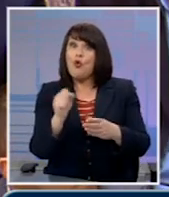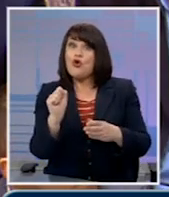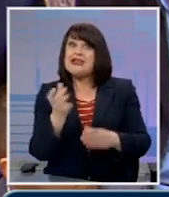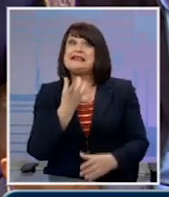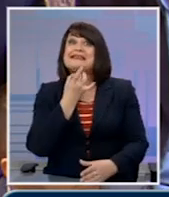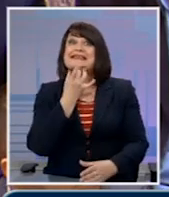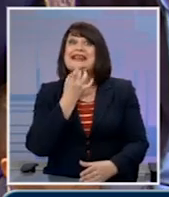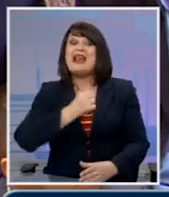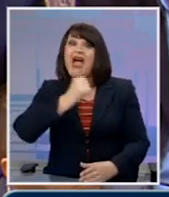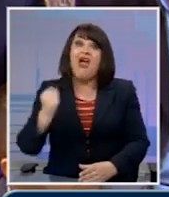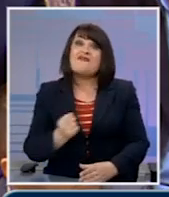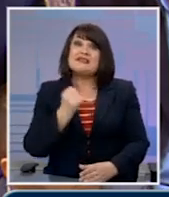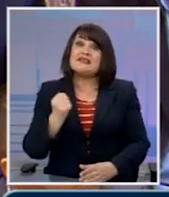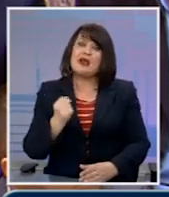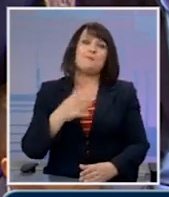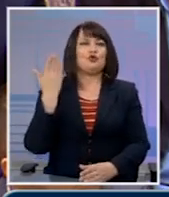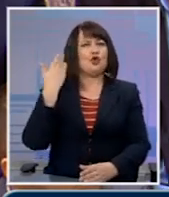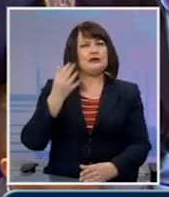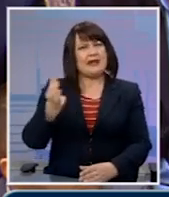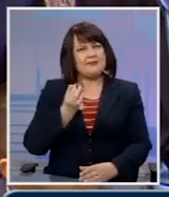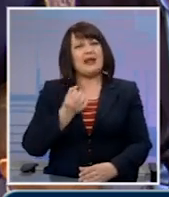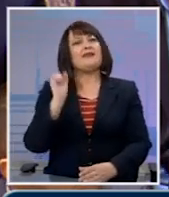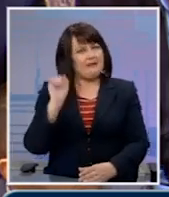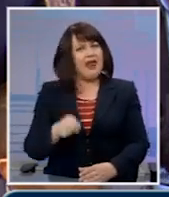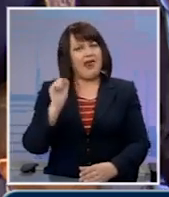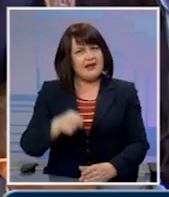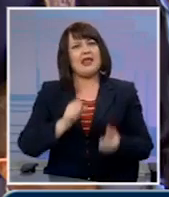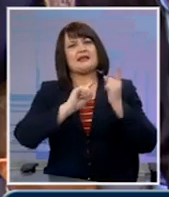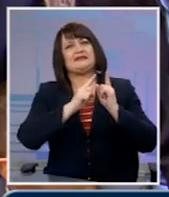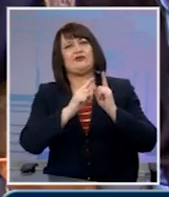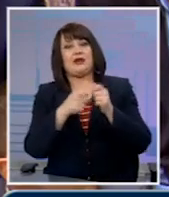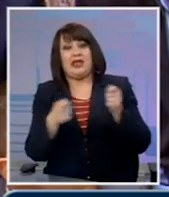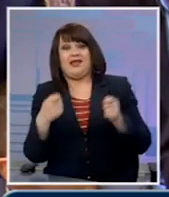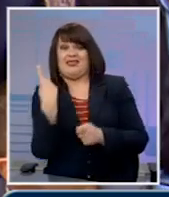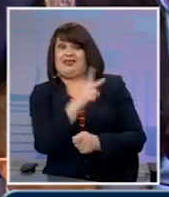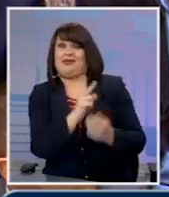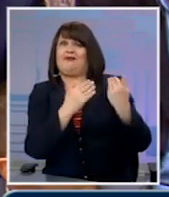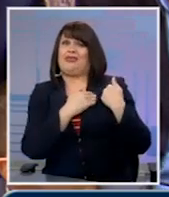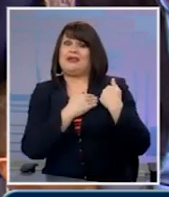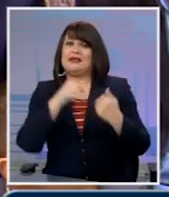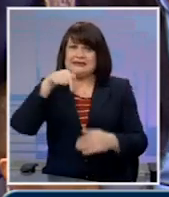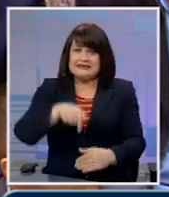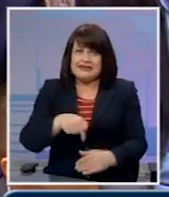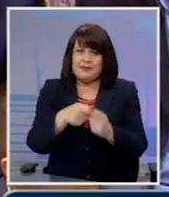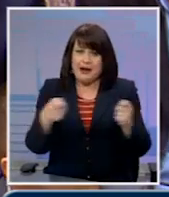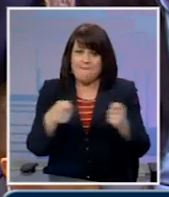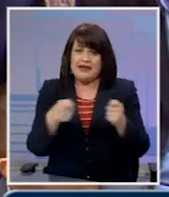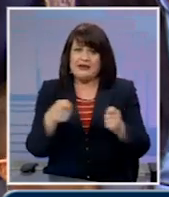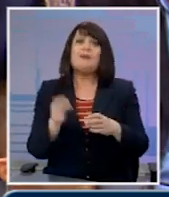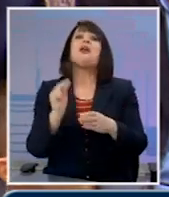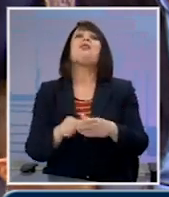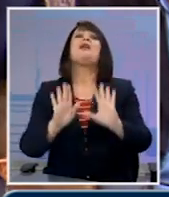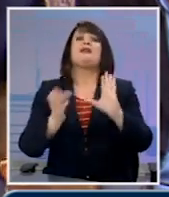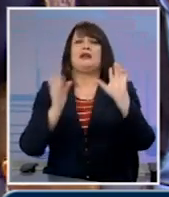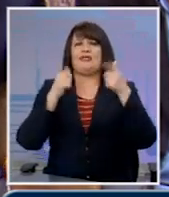σκληρά και αυστηρά όμως λέγατε ναι στη συμφωνία και τα μέτρα δική σας υπόθεση και σήμερα που έρχονται τα μέτρα τα καταψηφίζεται